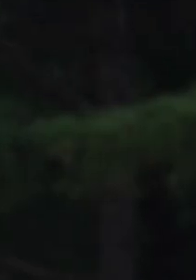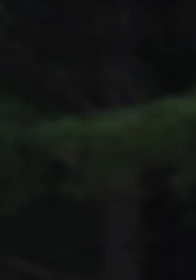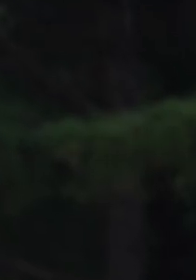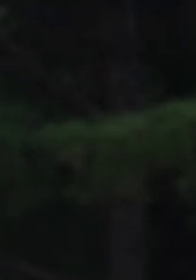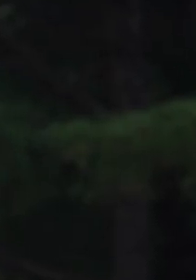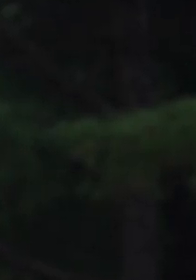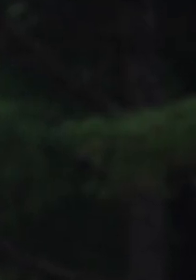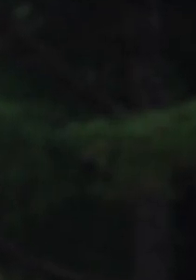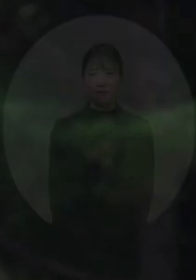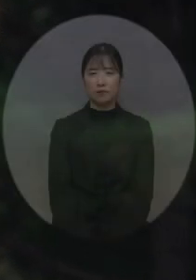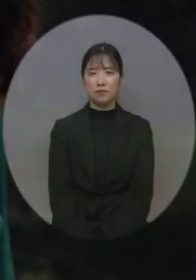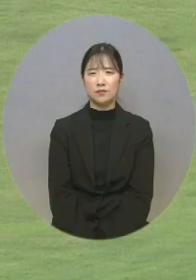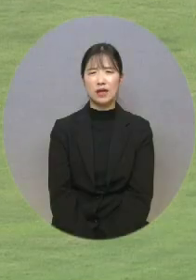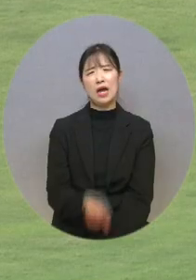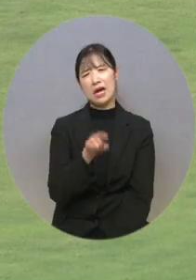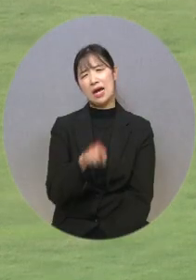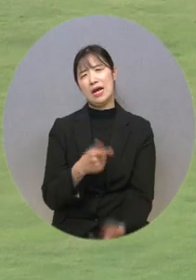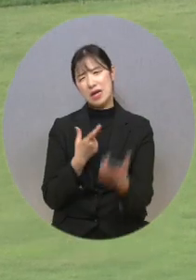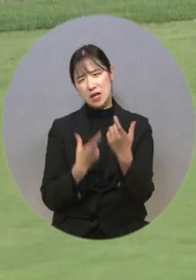저렇게 쳐야 되는데.